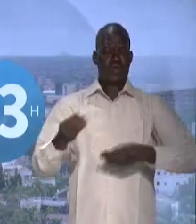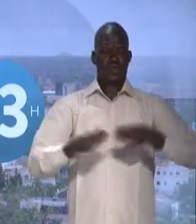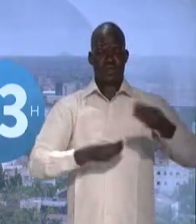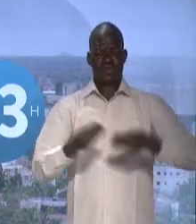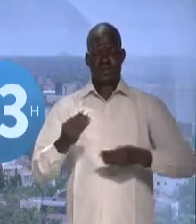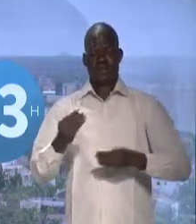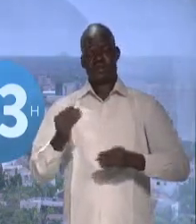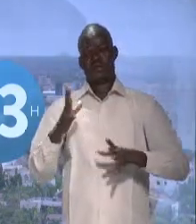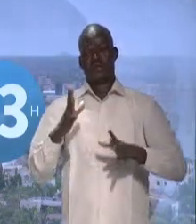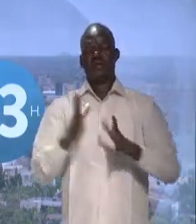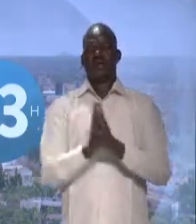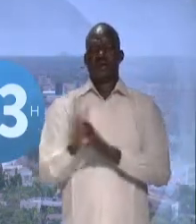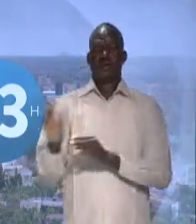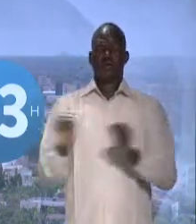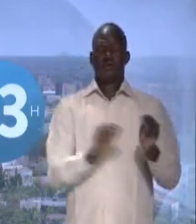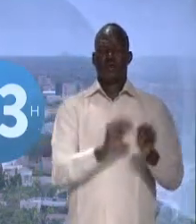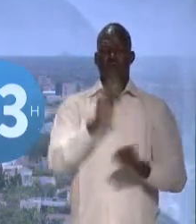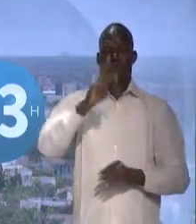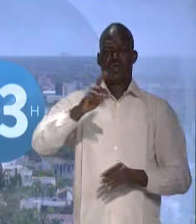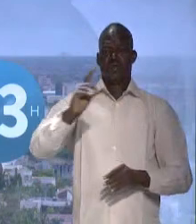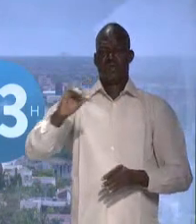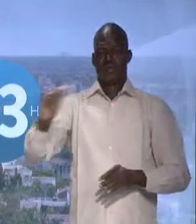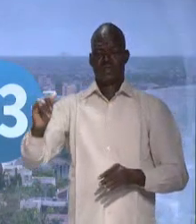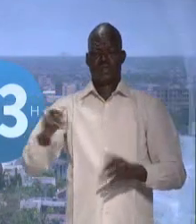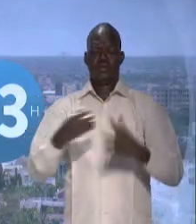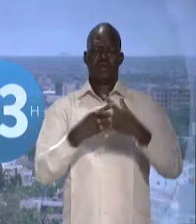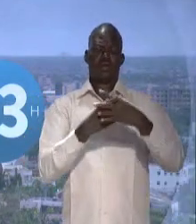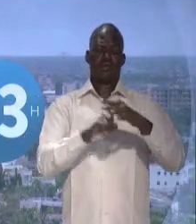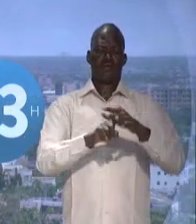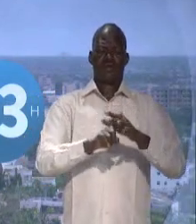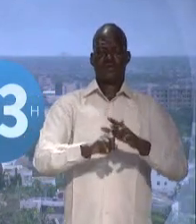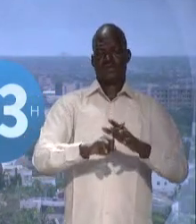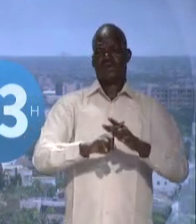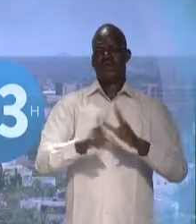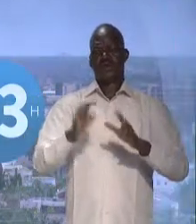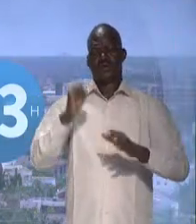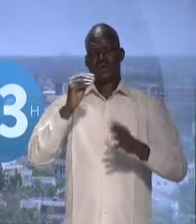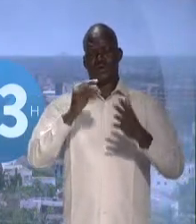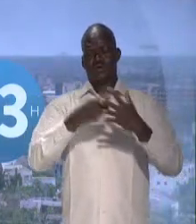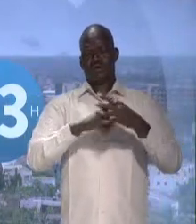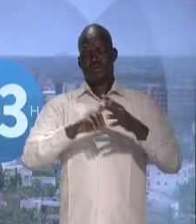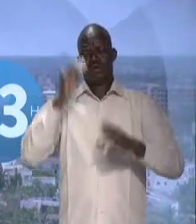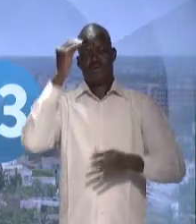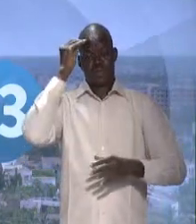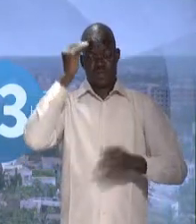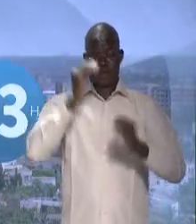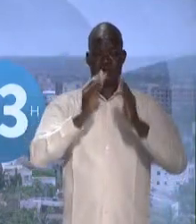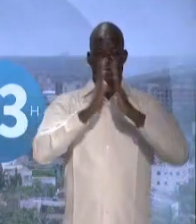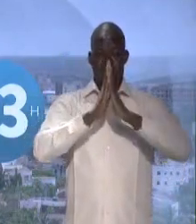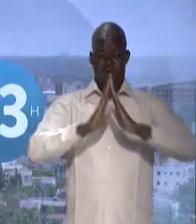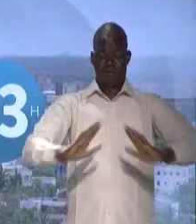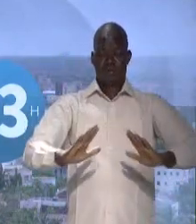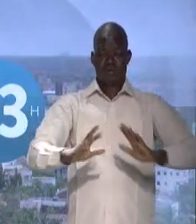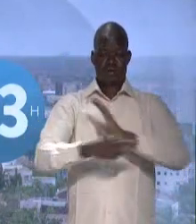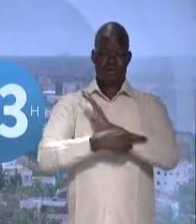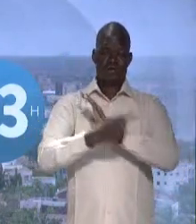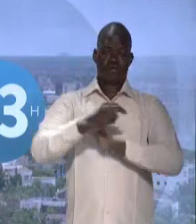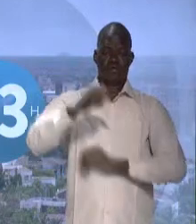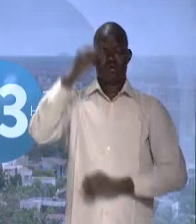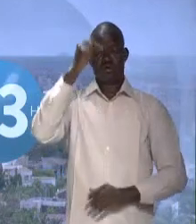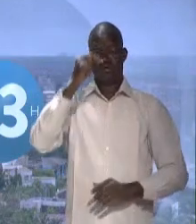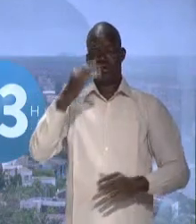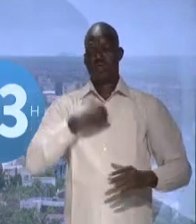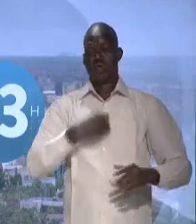les vies de population. Nous avons procédé au lancement donc officiel donc de la stabilisation dans la région du Nord. Nous avons aussi